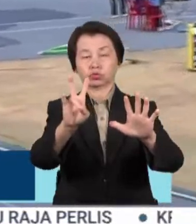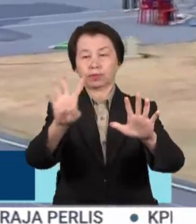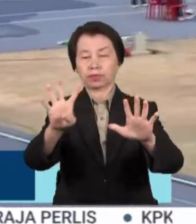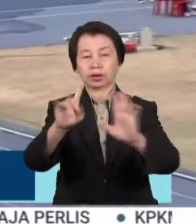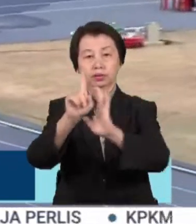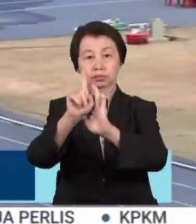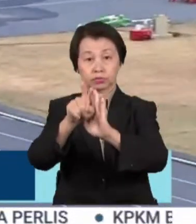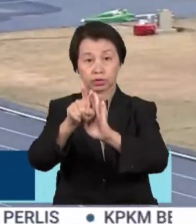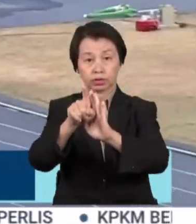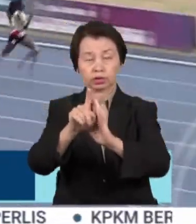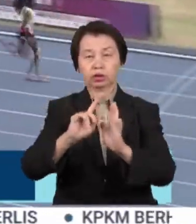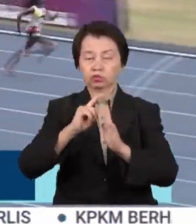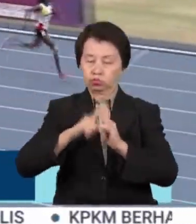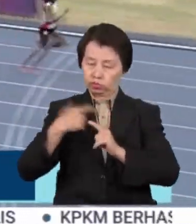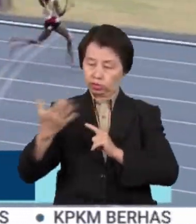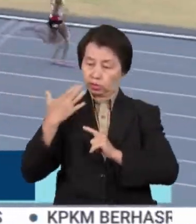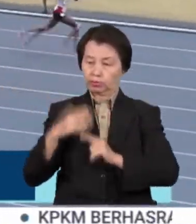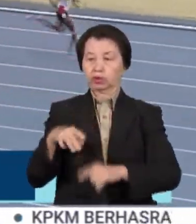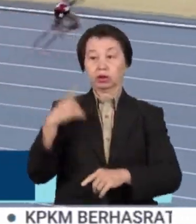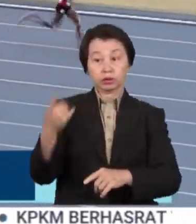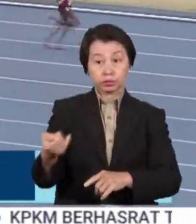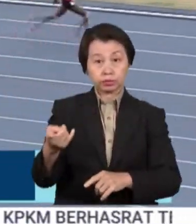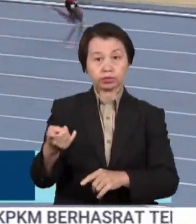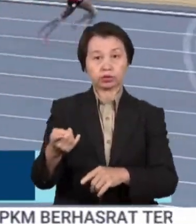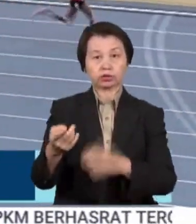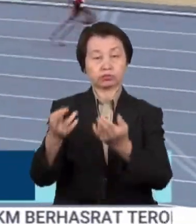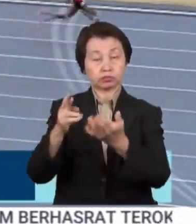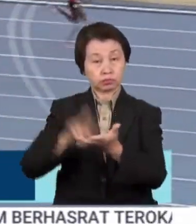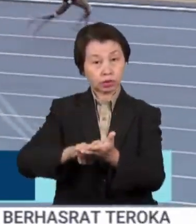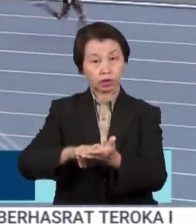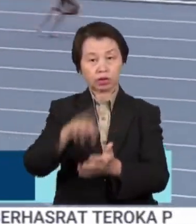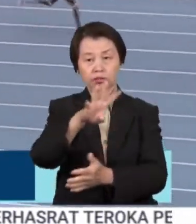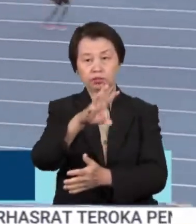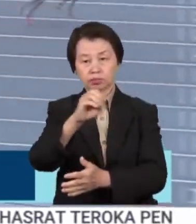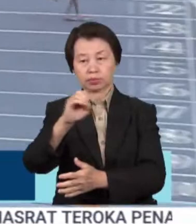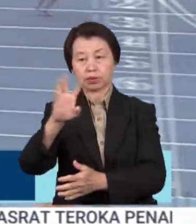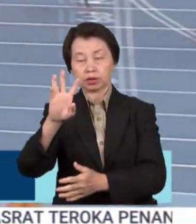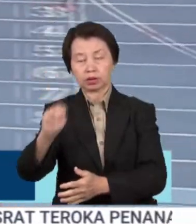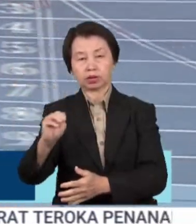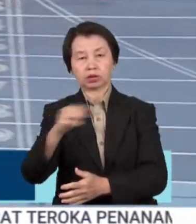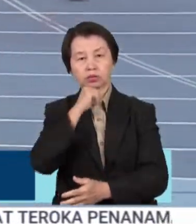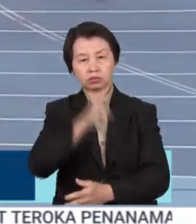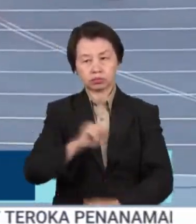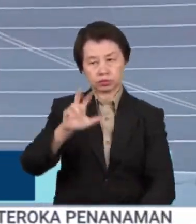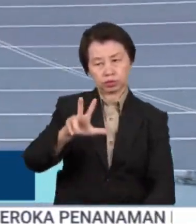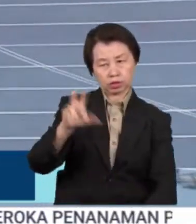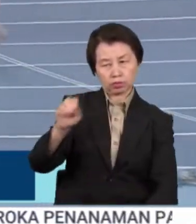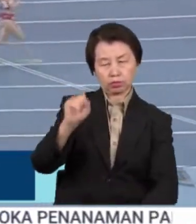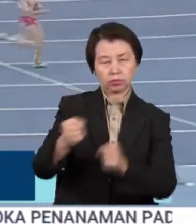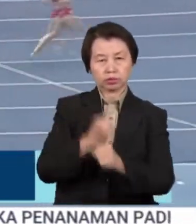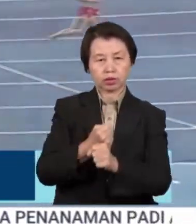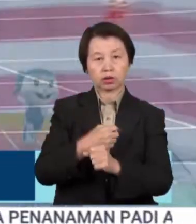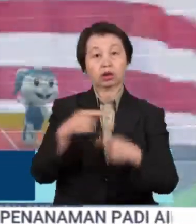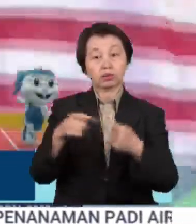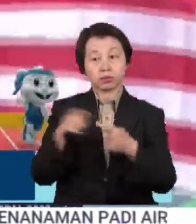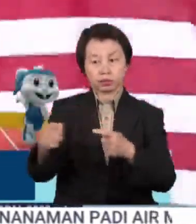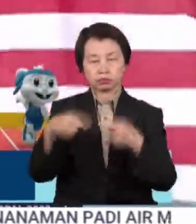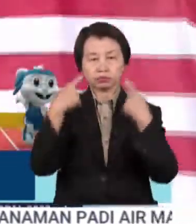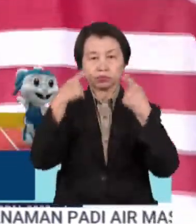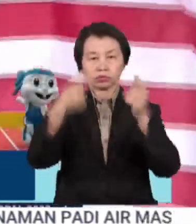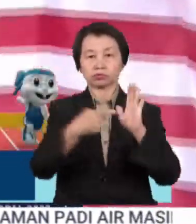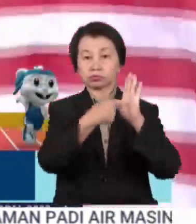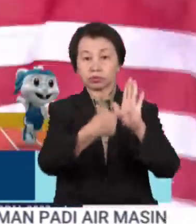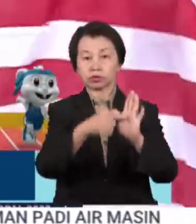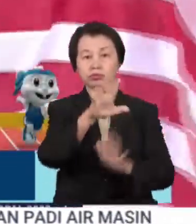52.74 saat. Bulan lepas, beliau meleburkan rekod 400 meter kebangsaan berusia 30 tahun apabila berjaya